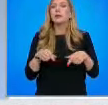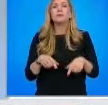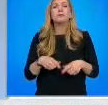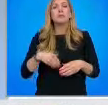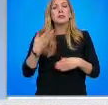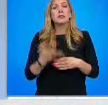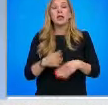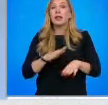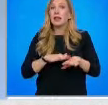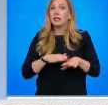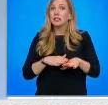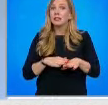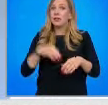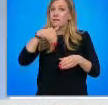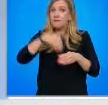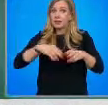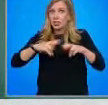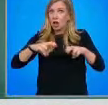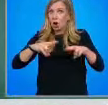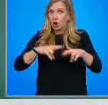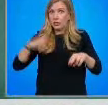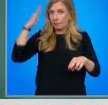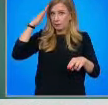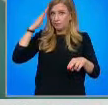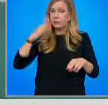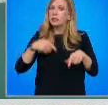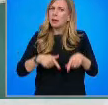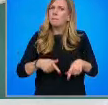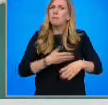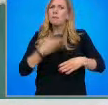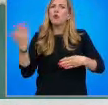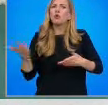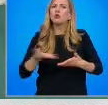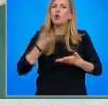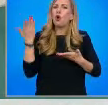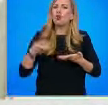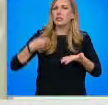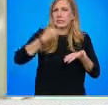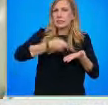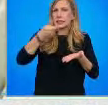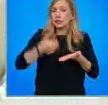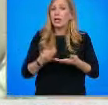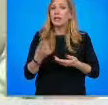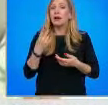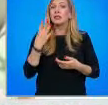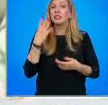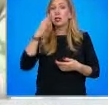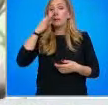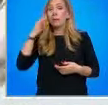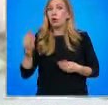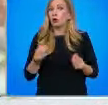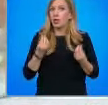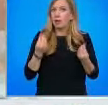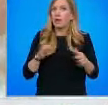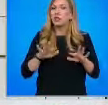на вътрешния одит на Министерството. Според здравните власти, просрочените задължения за година и два месеца са 24 милиона